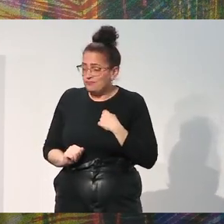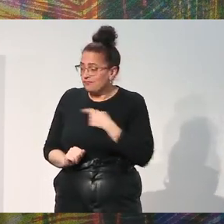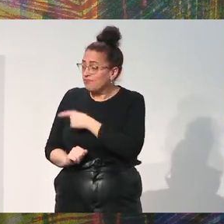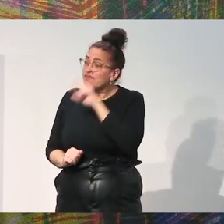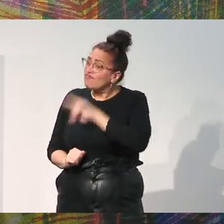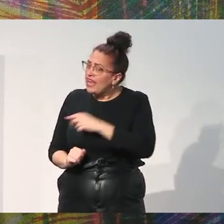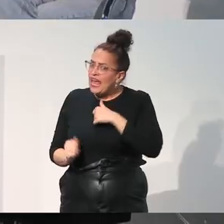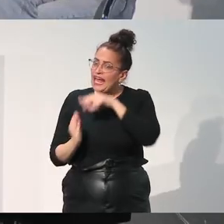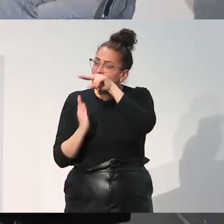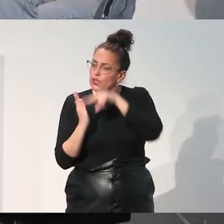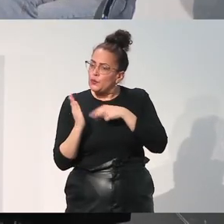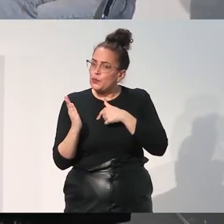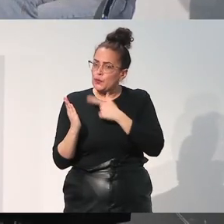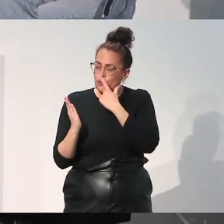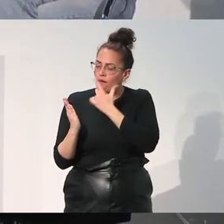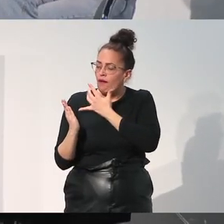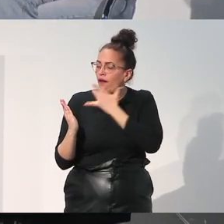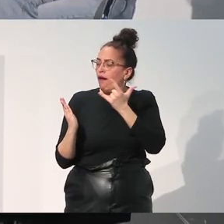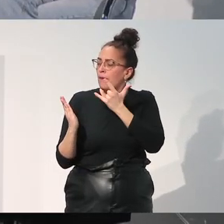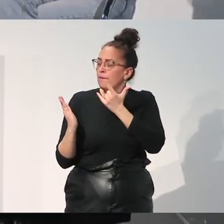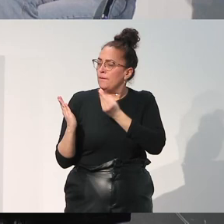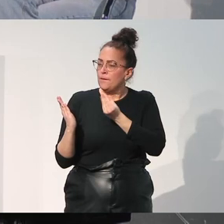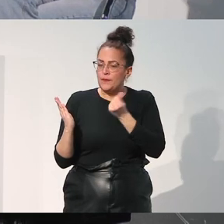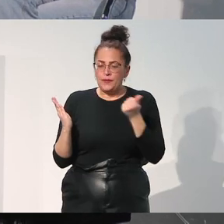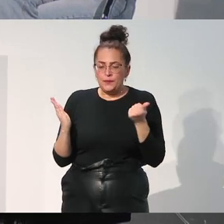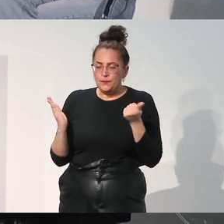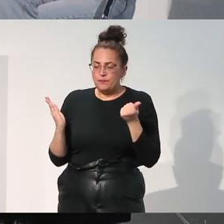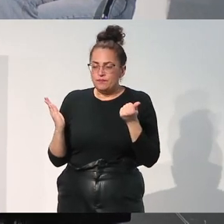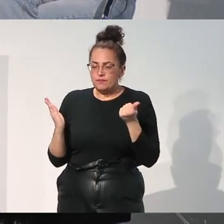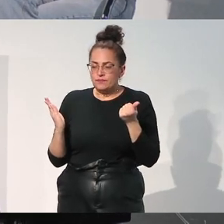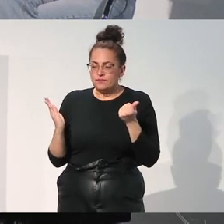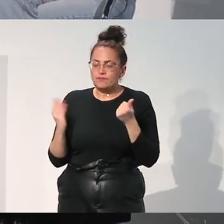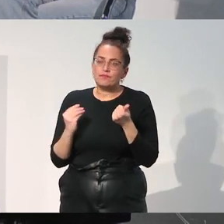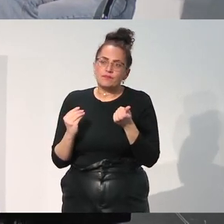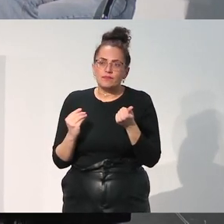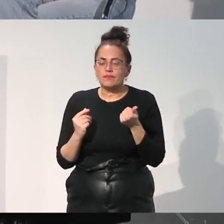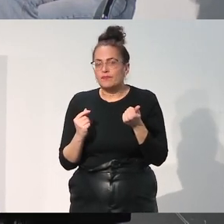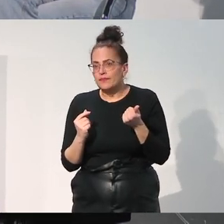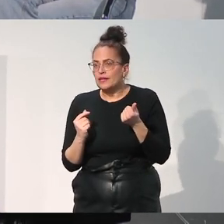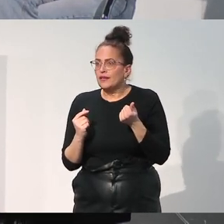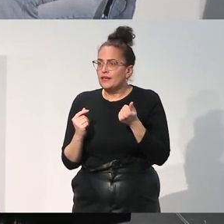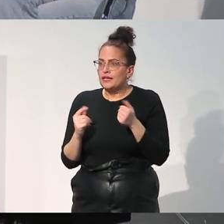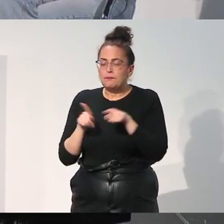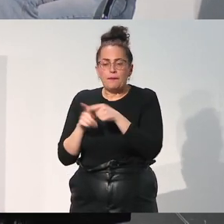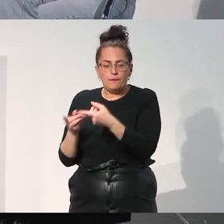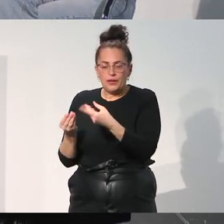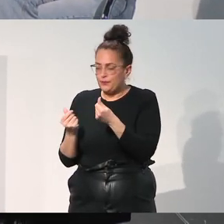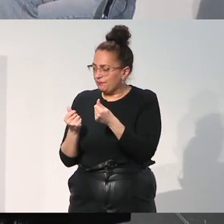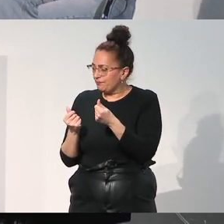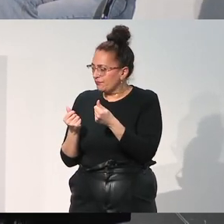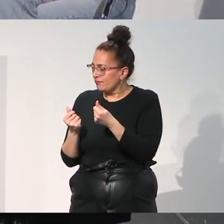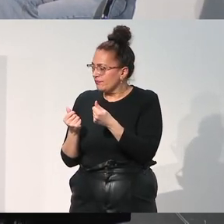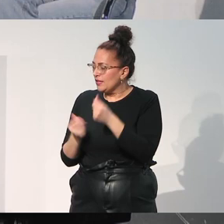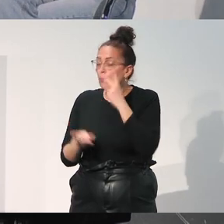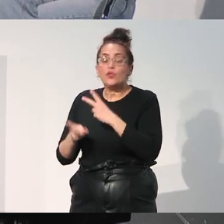agréable à lire et qui fait entendre, alors sans doute pas avec votre phrasé